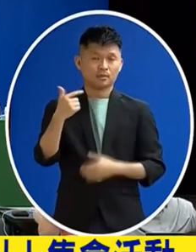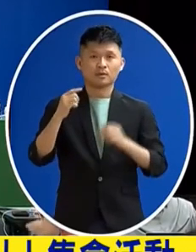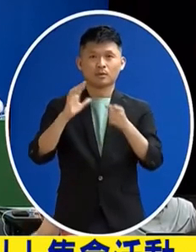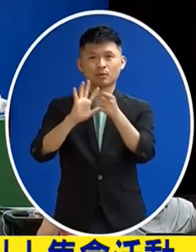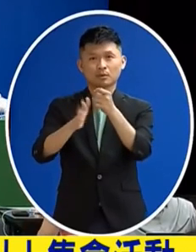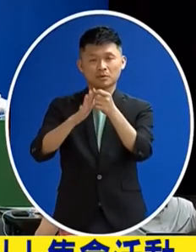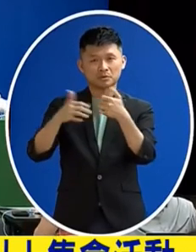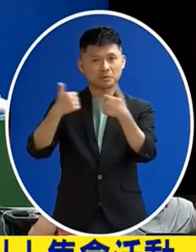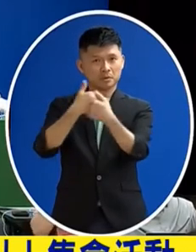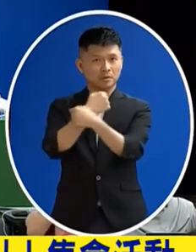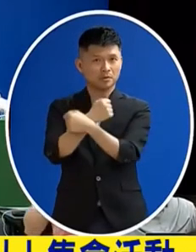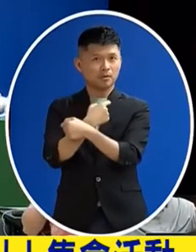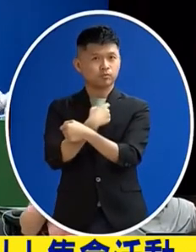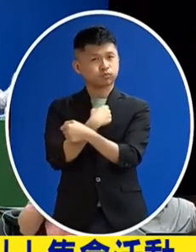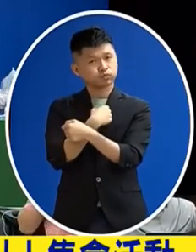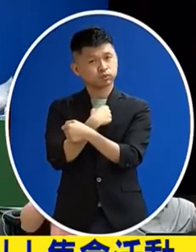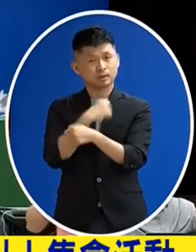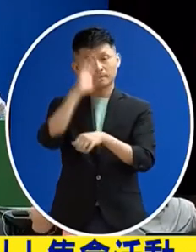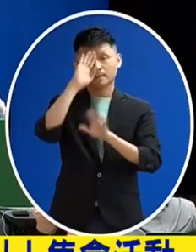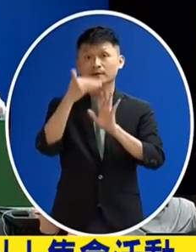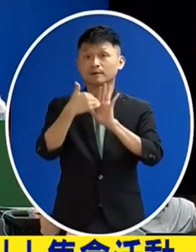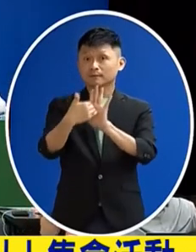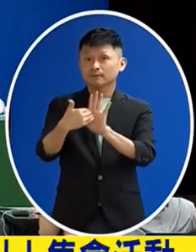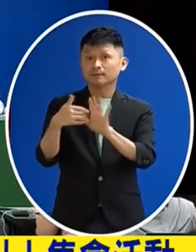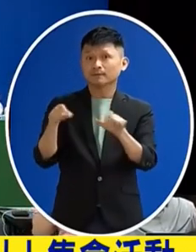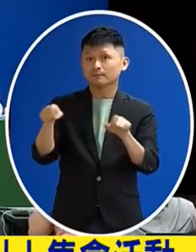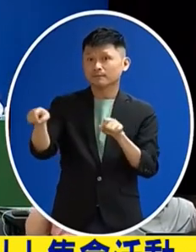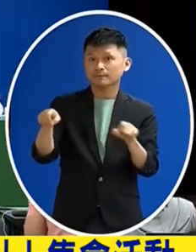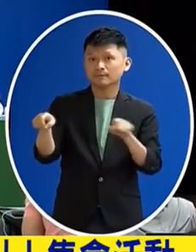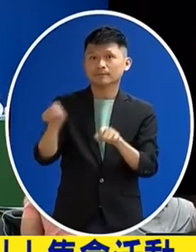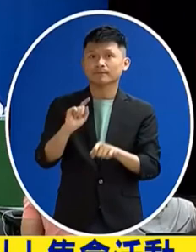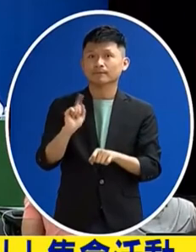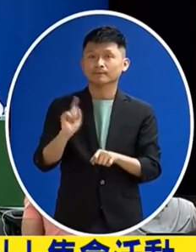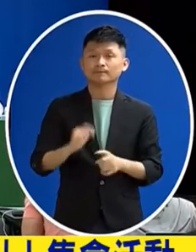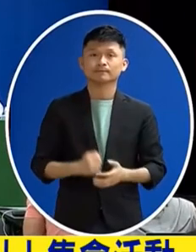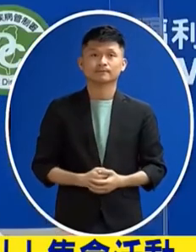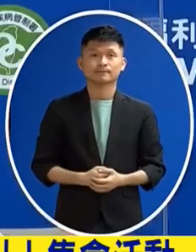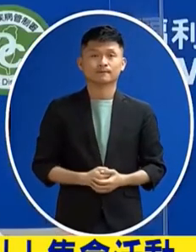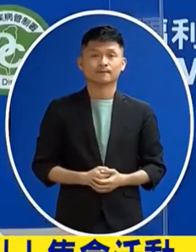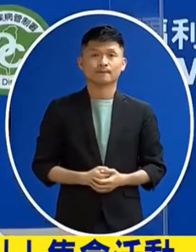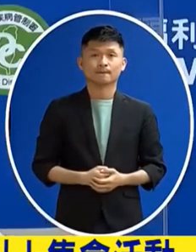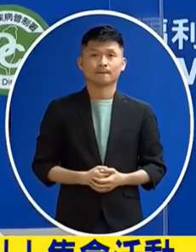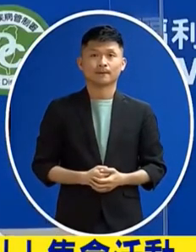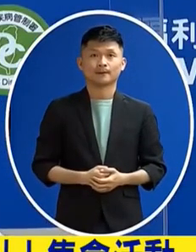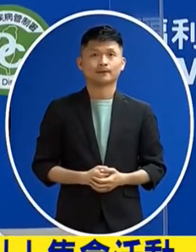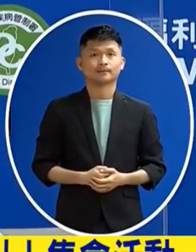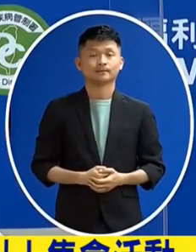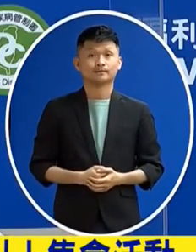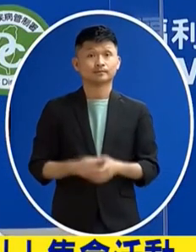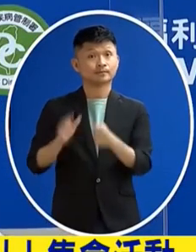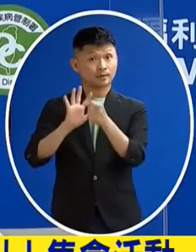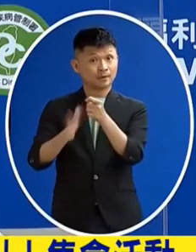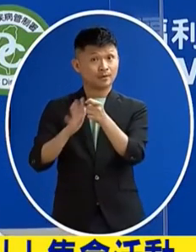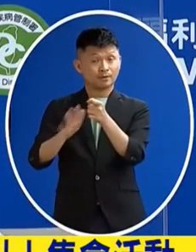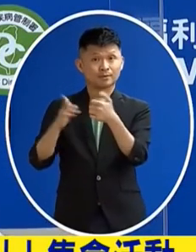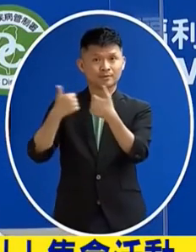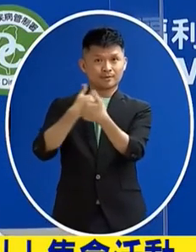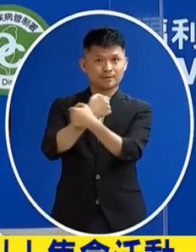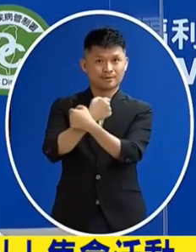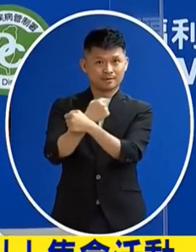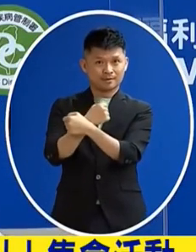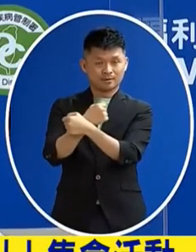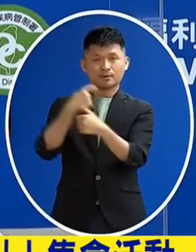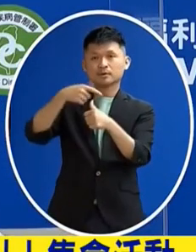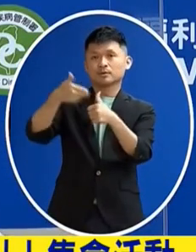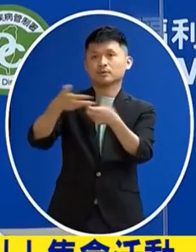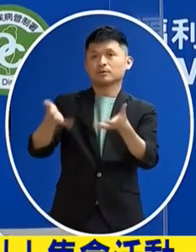国中会考了，想问一下说防疫的方面有哪一些措施吗？谢谢。 哦，在国中会考哈，那